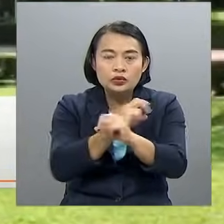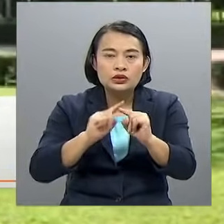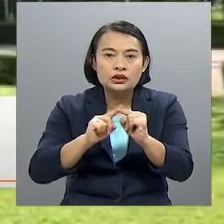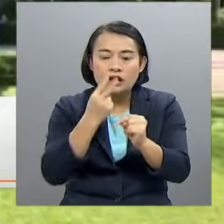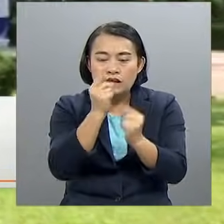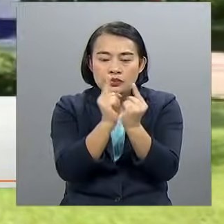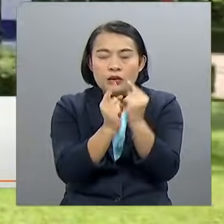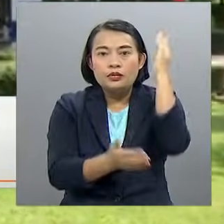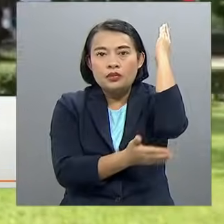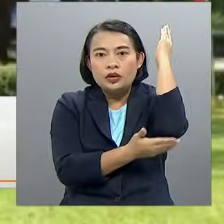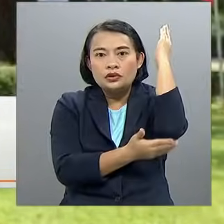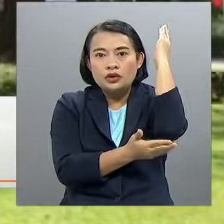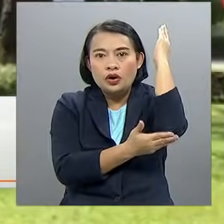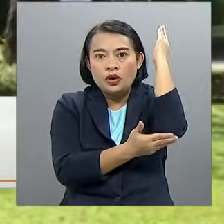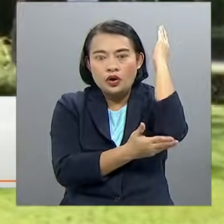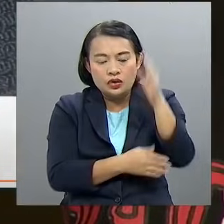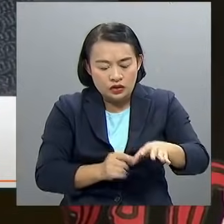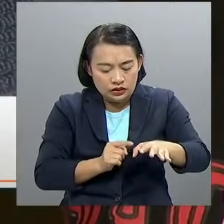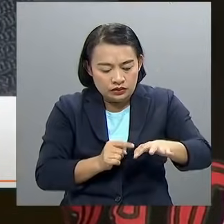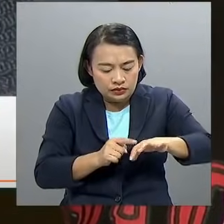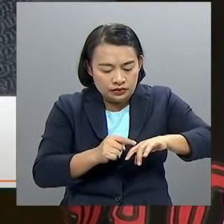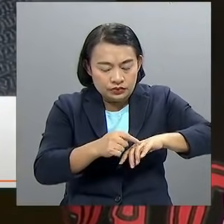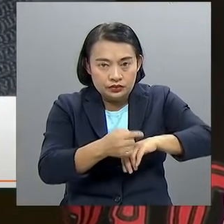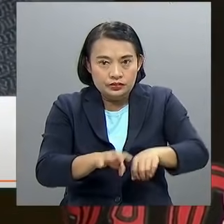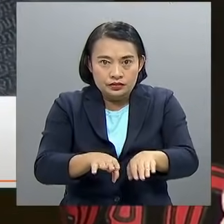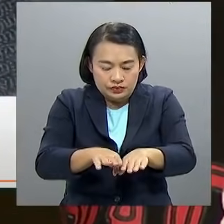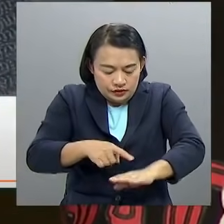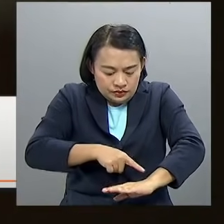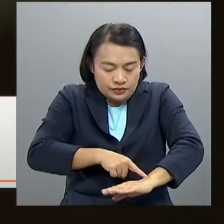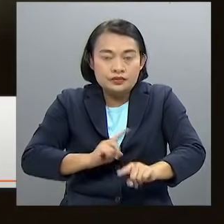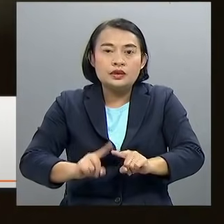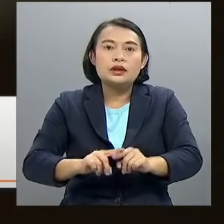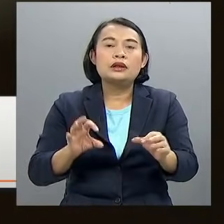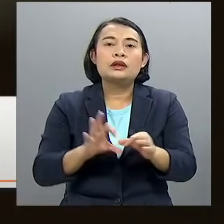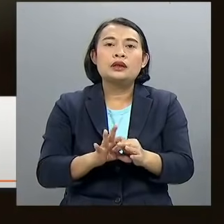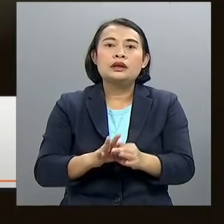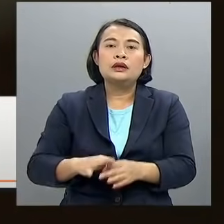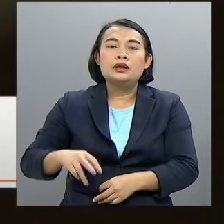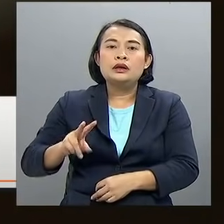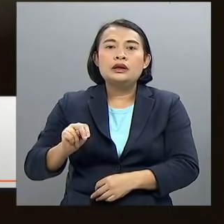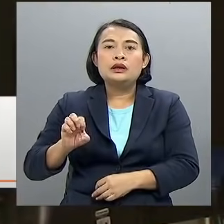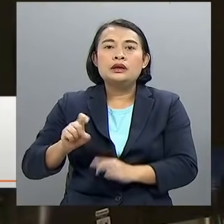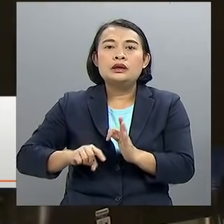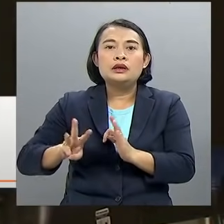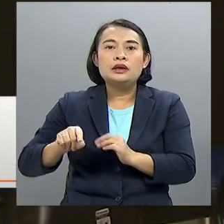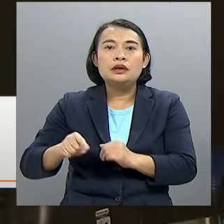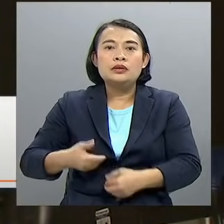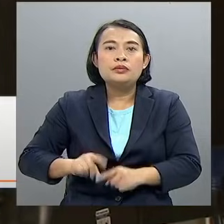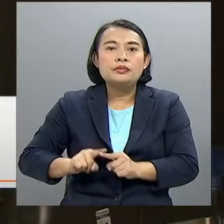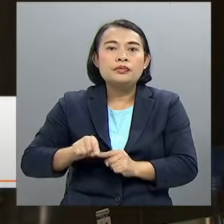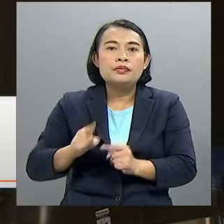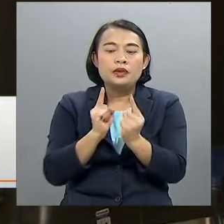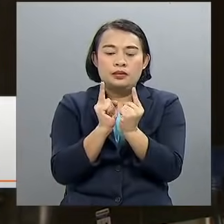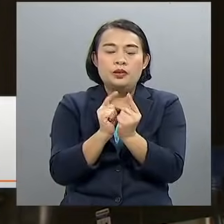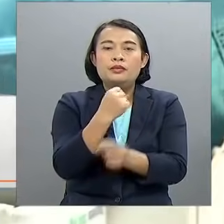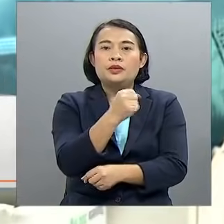สอบตาตุ่มนิ้วมือนิ้วเท้าส่วนนิ่วในทางเดินปัสสาวะนั้นพบได้นะครับประมาณร้อยละ 10ถึง 25ของ